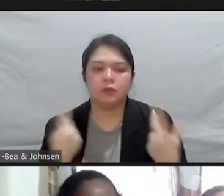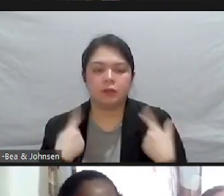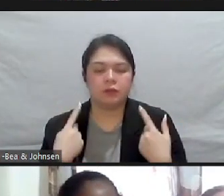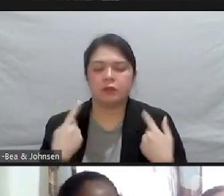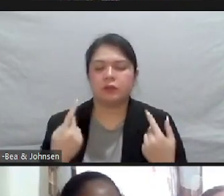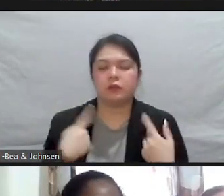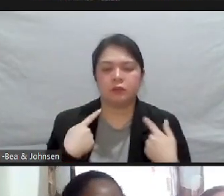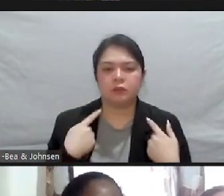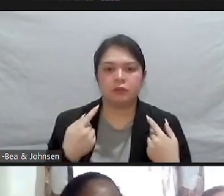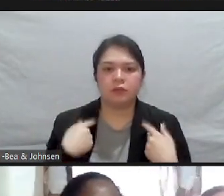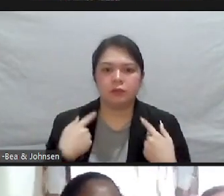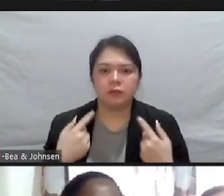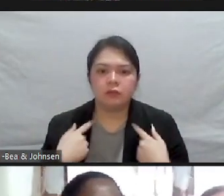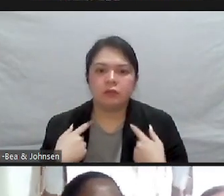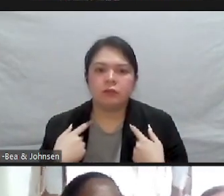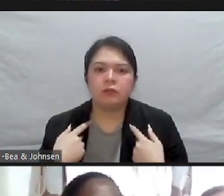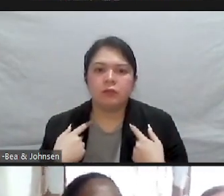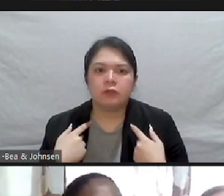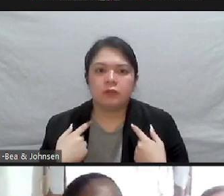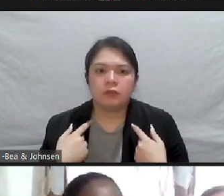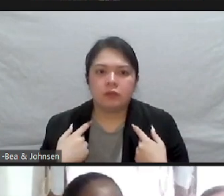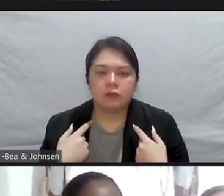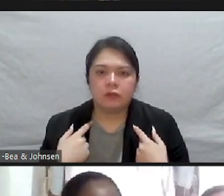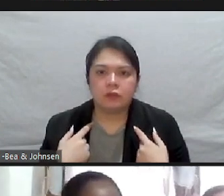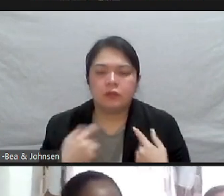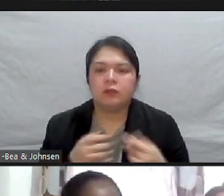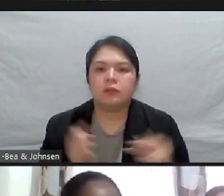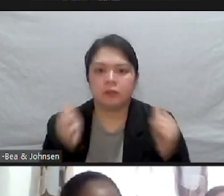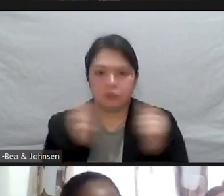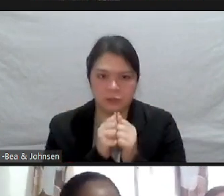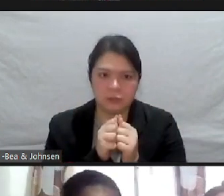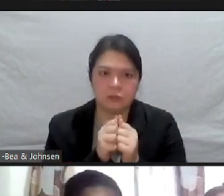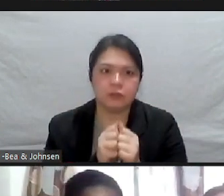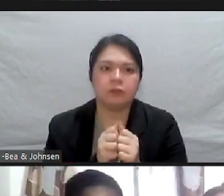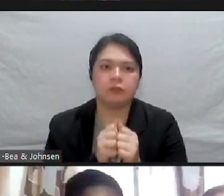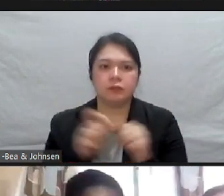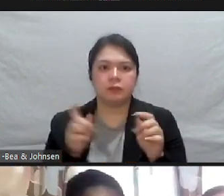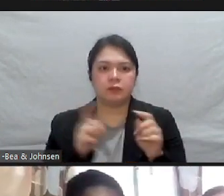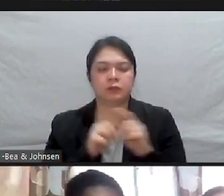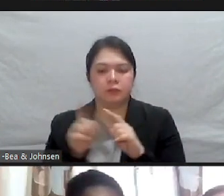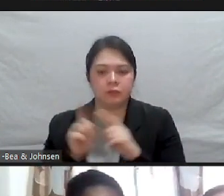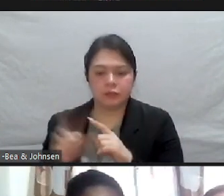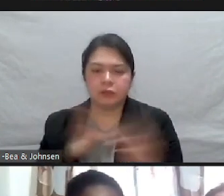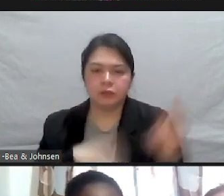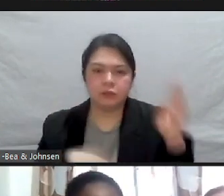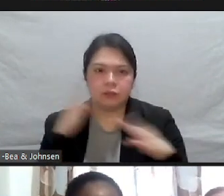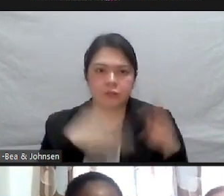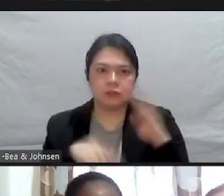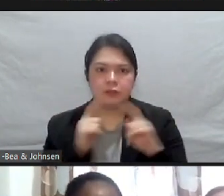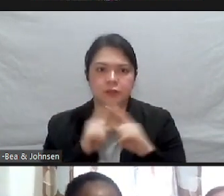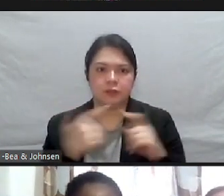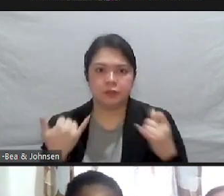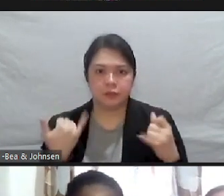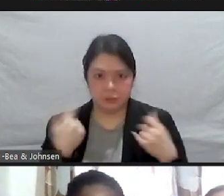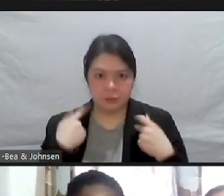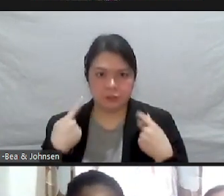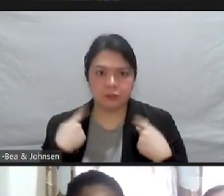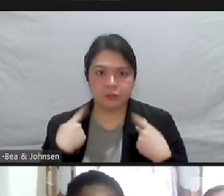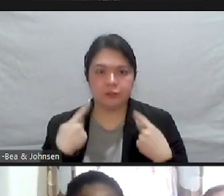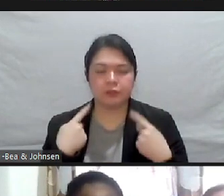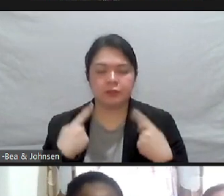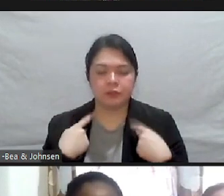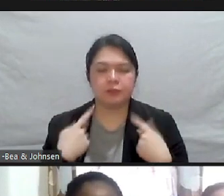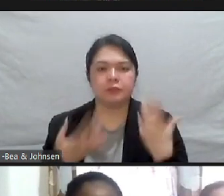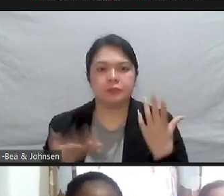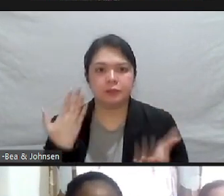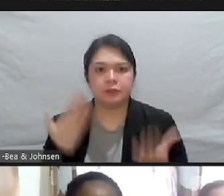hindi natin sila ka-unite, no, o kaisa sa iba pang mga issue, pero sa pagkakataong ito, kung baka